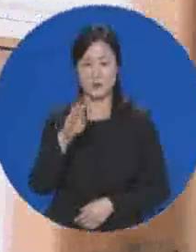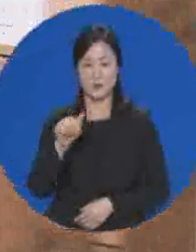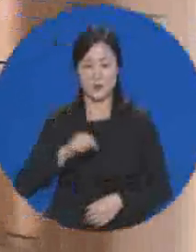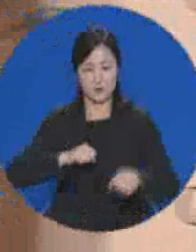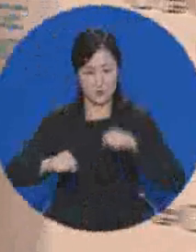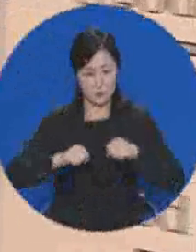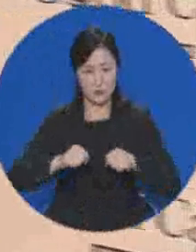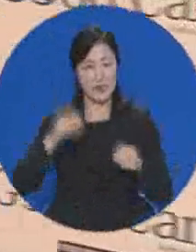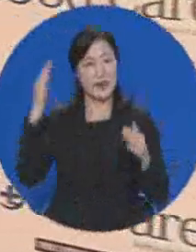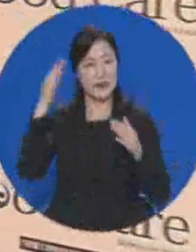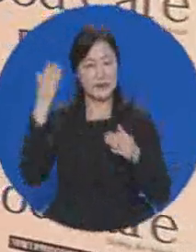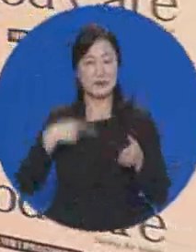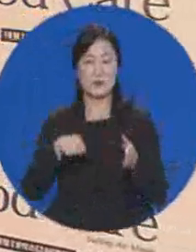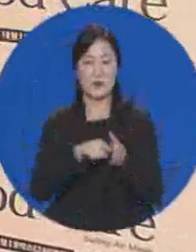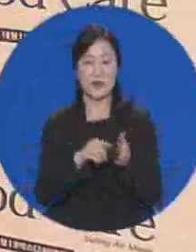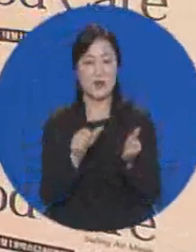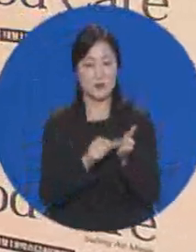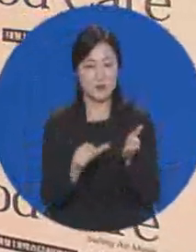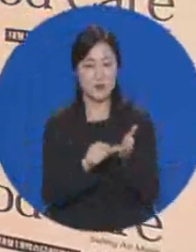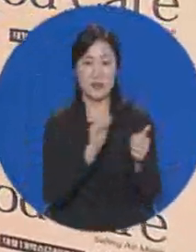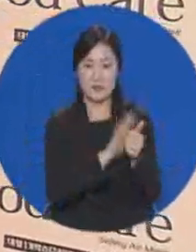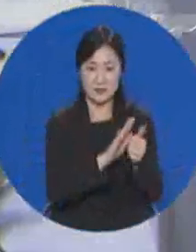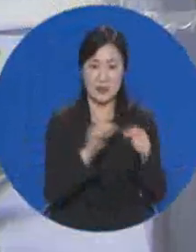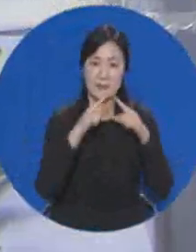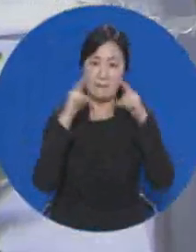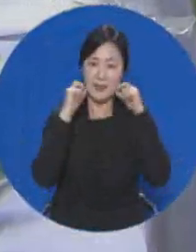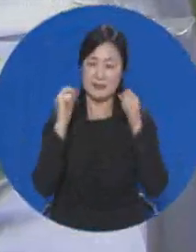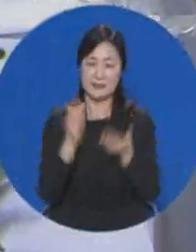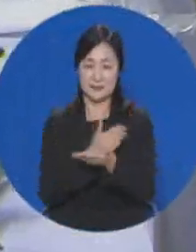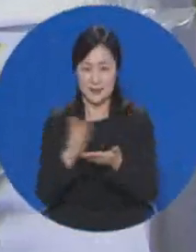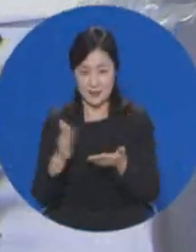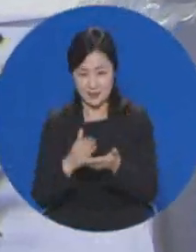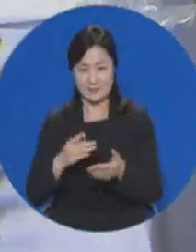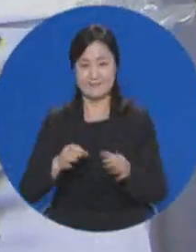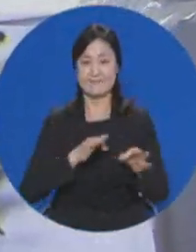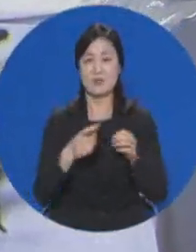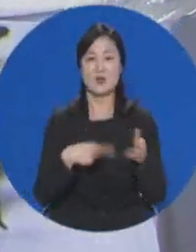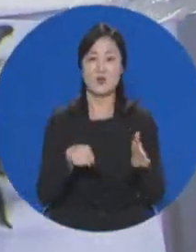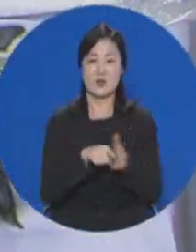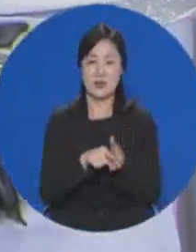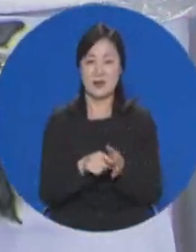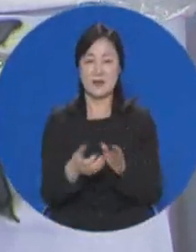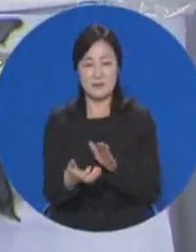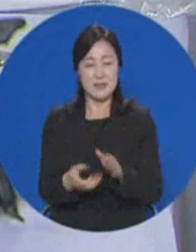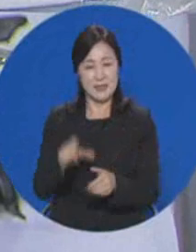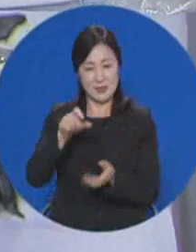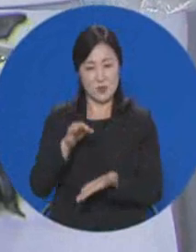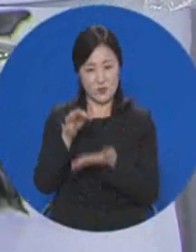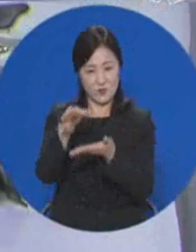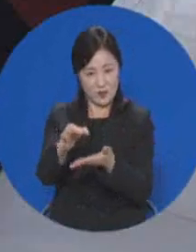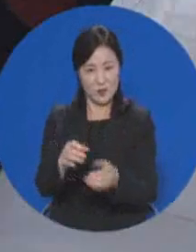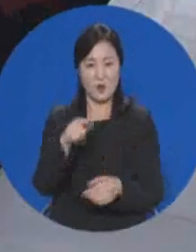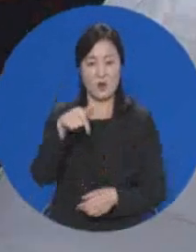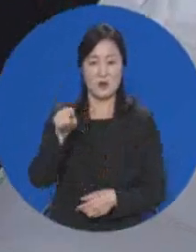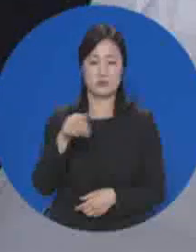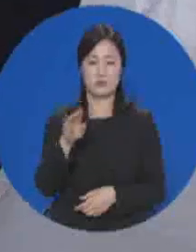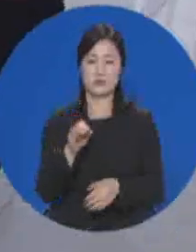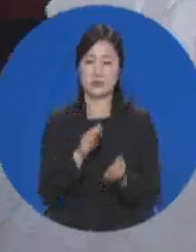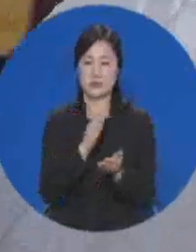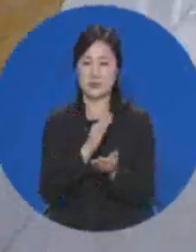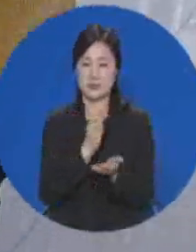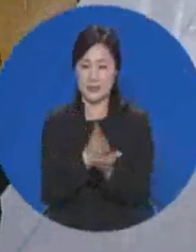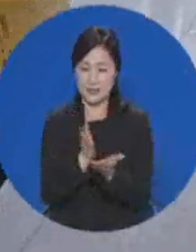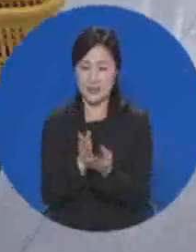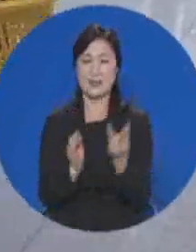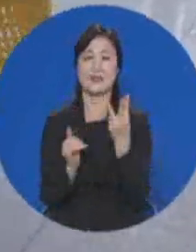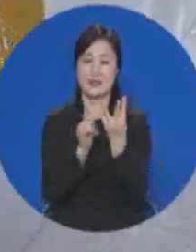취약계층에 대한 생필품 지원을 시작으로 마스크 나눔과 자영업자를 위한 선결제, 그리고 권분 가게까지 모두 네 가지